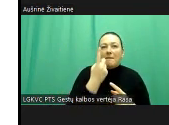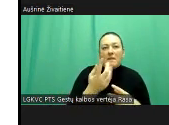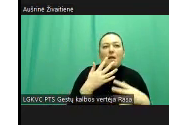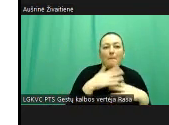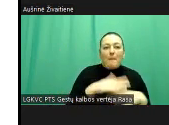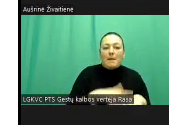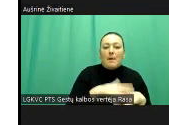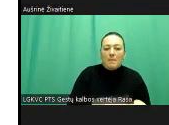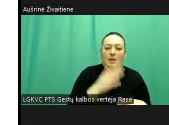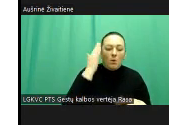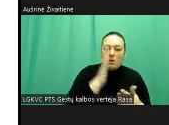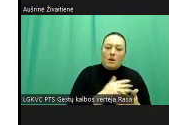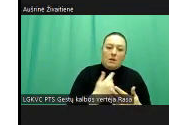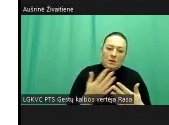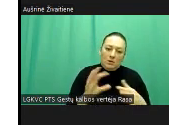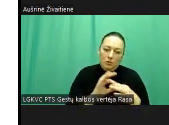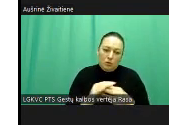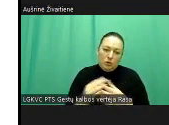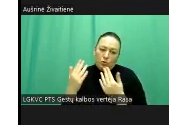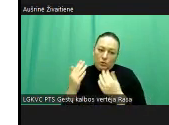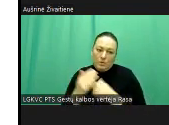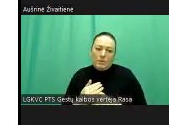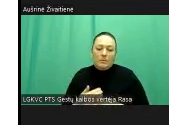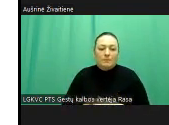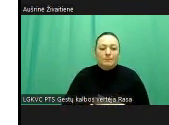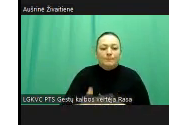teorija. Pereikime prie